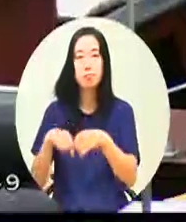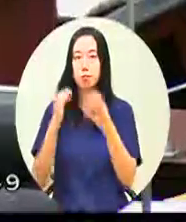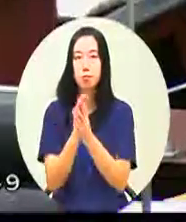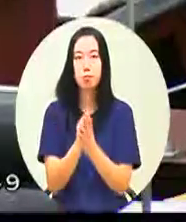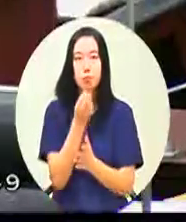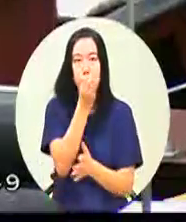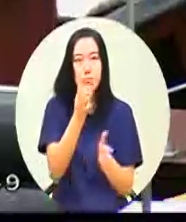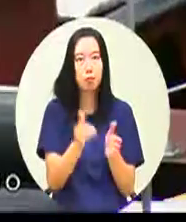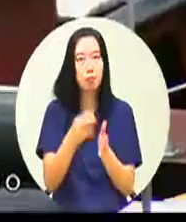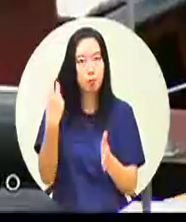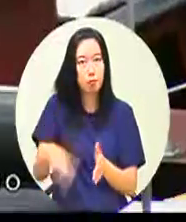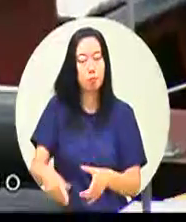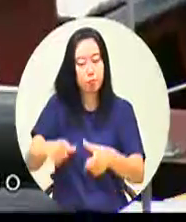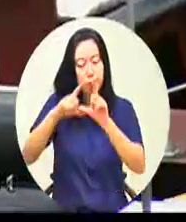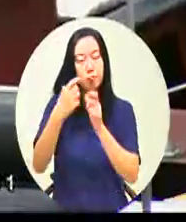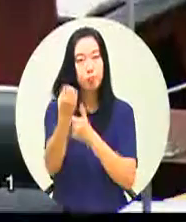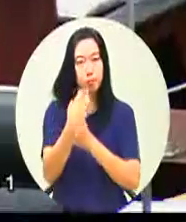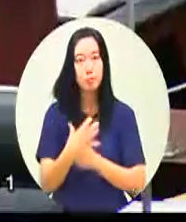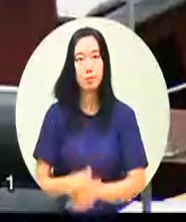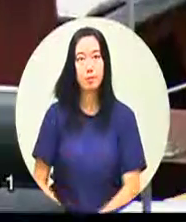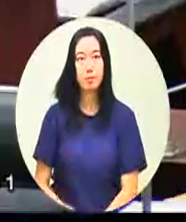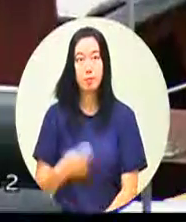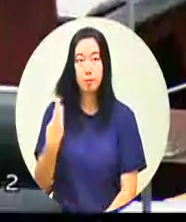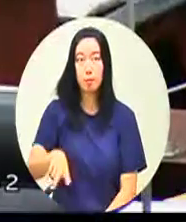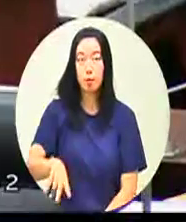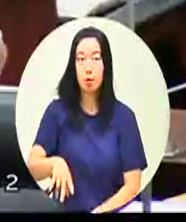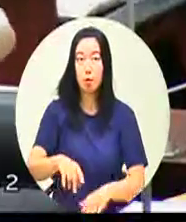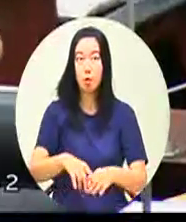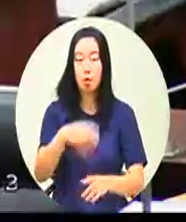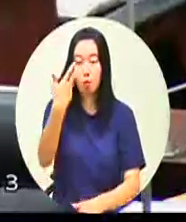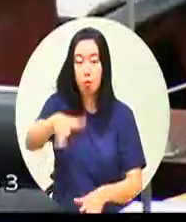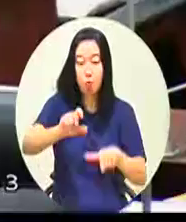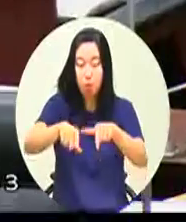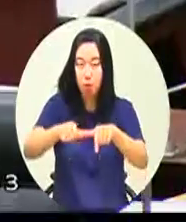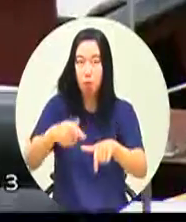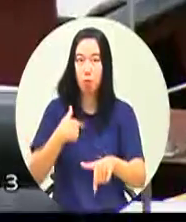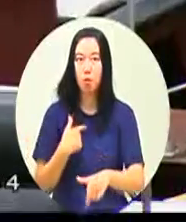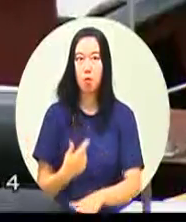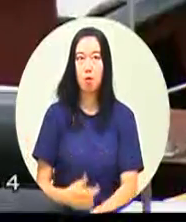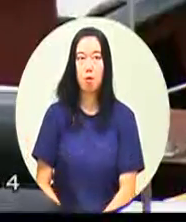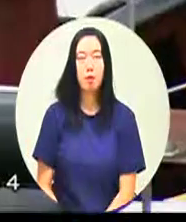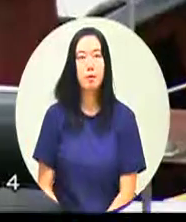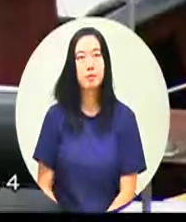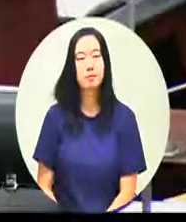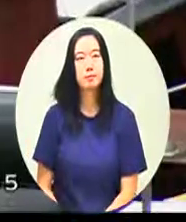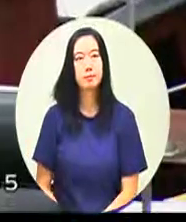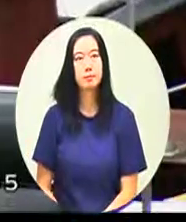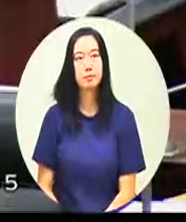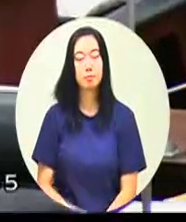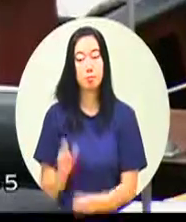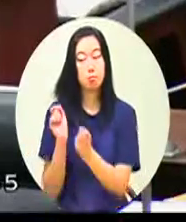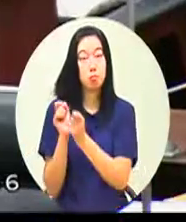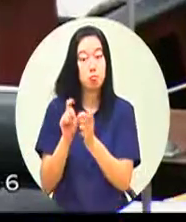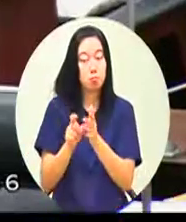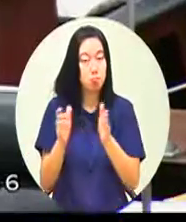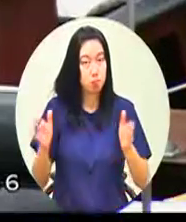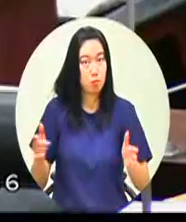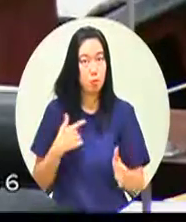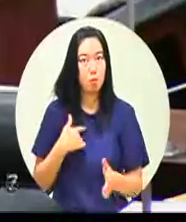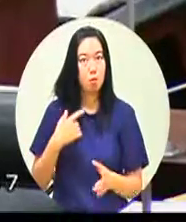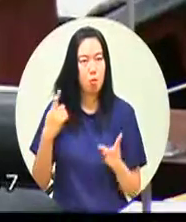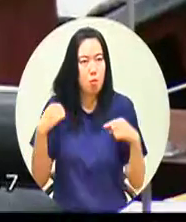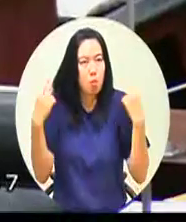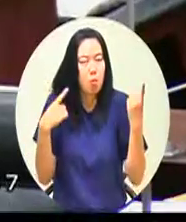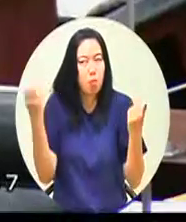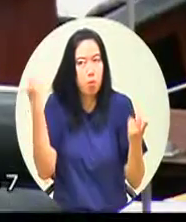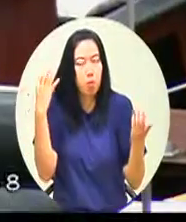员，佮有迄个水公司吼。王经理，我要拜托一下，我给你坐倒啊。即阵啊吼，我听到乡